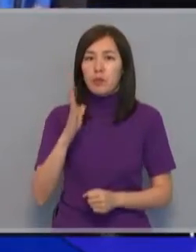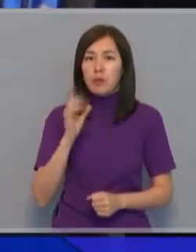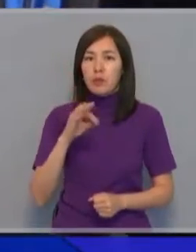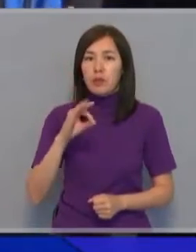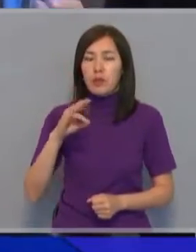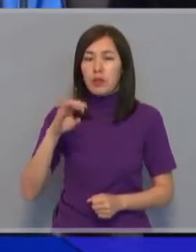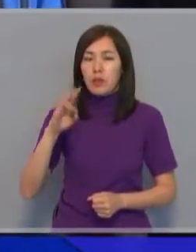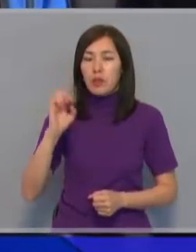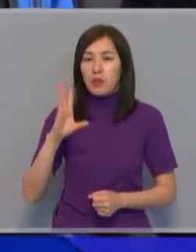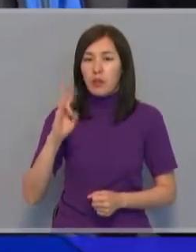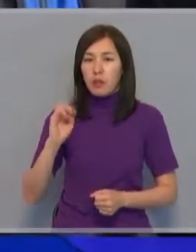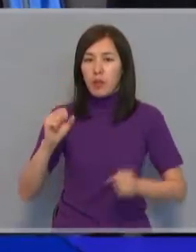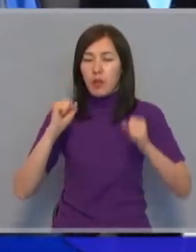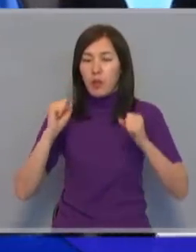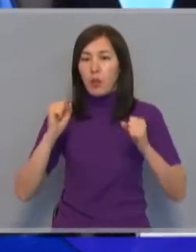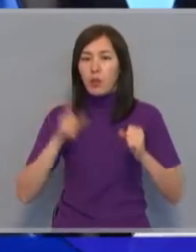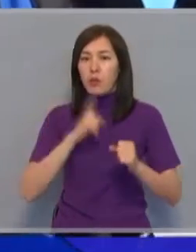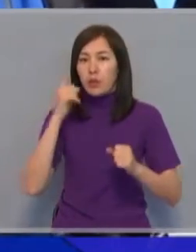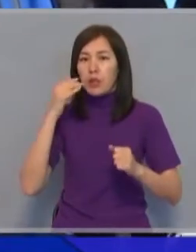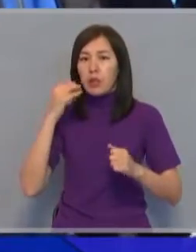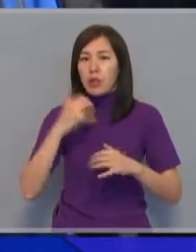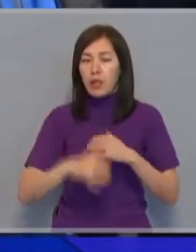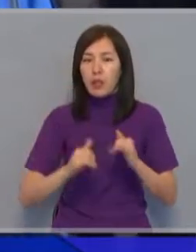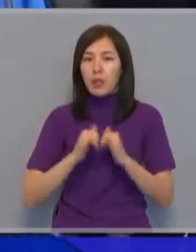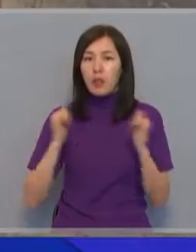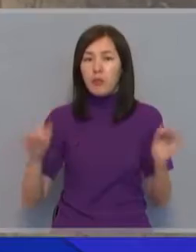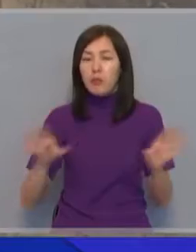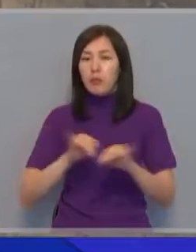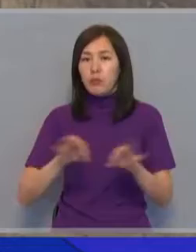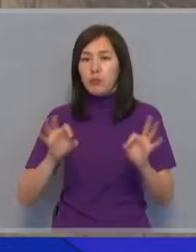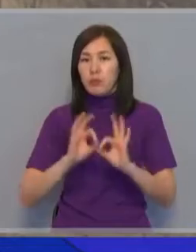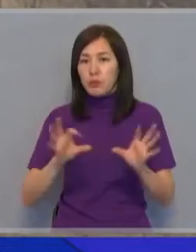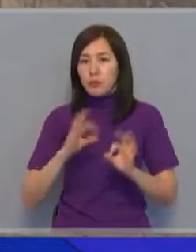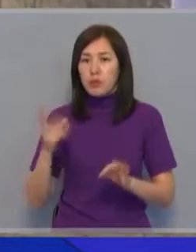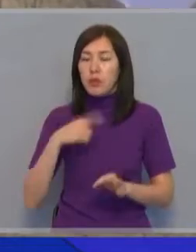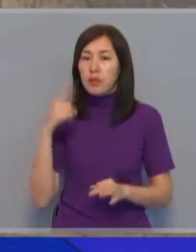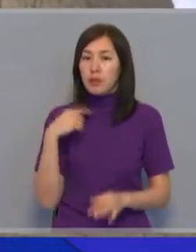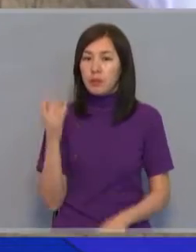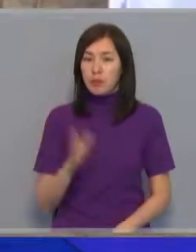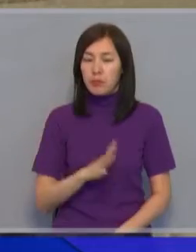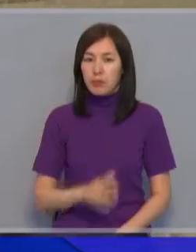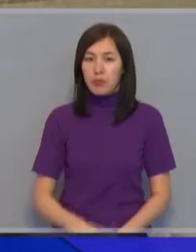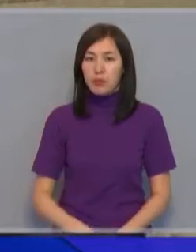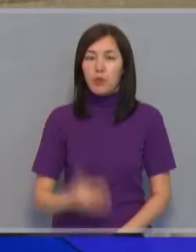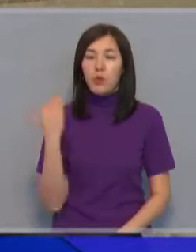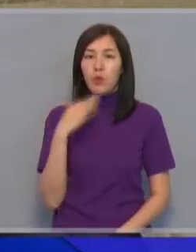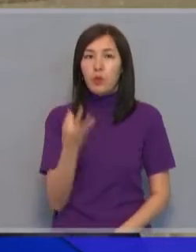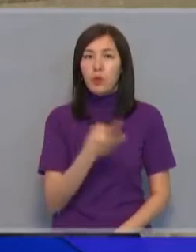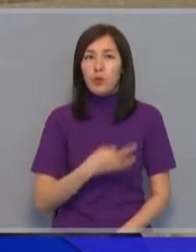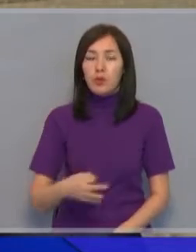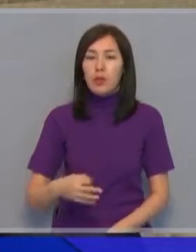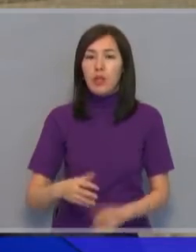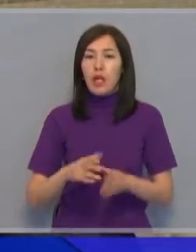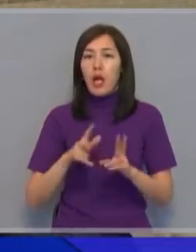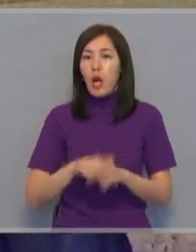Зиябек Жеткеров ұлттық спортымызды жастар арасында кеңінен өркендету керек екендігін айтты. Түркістан облысының